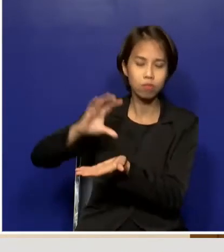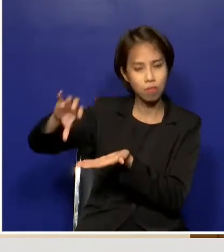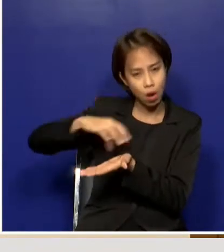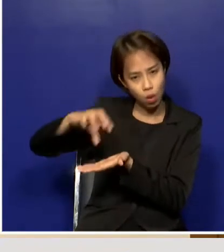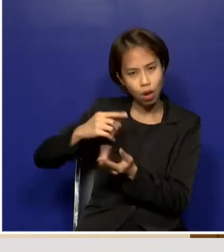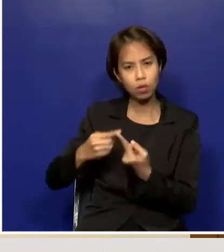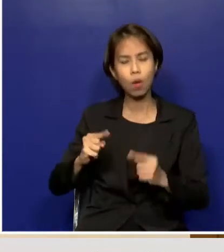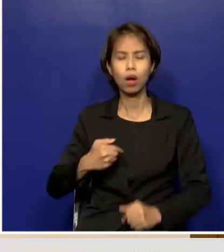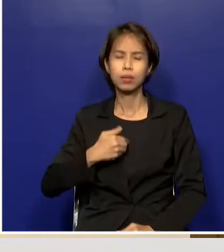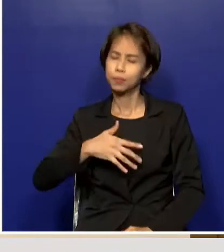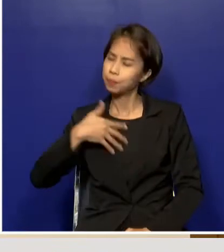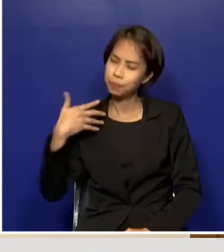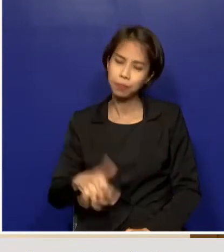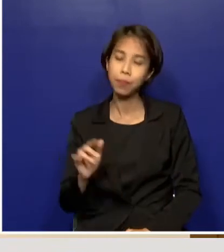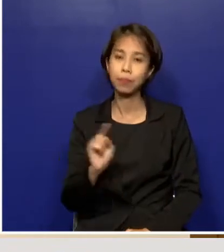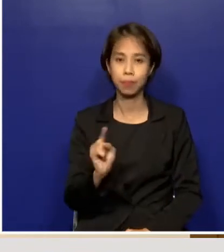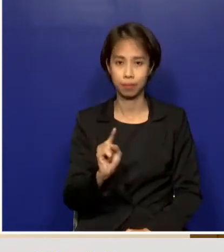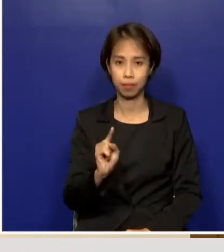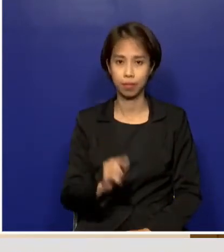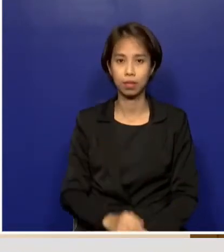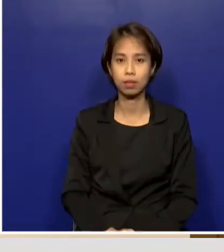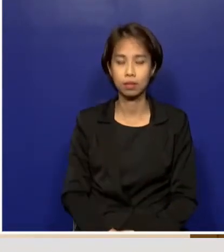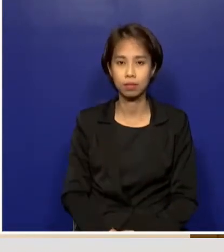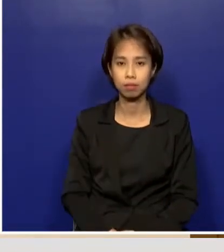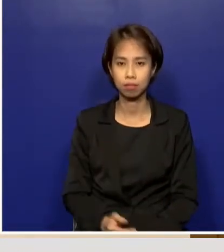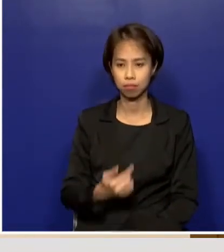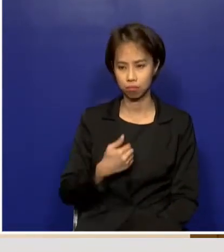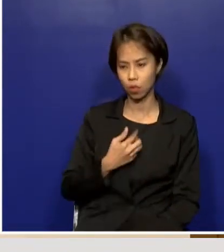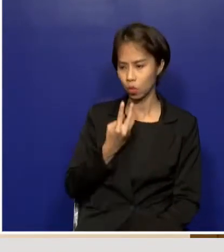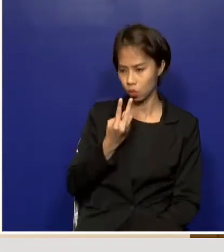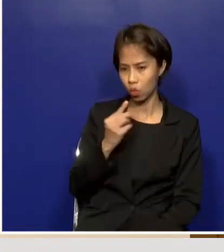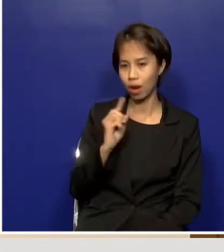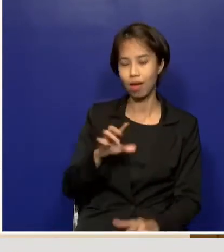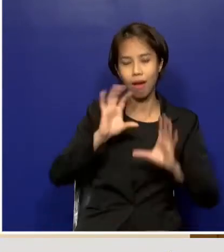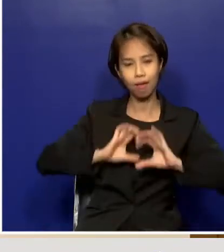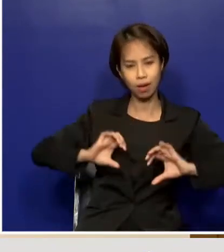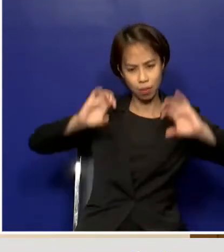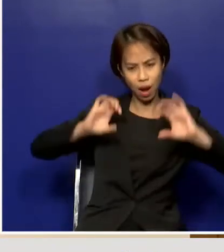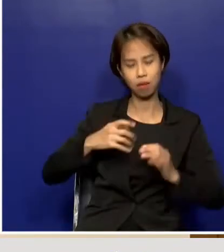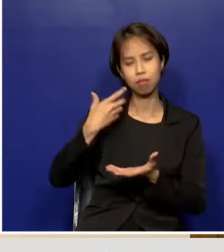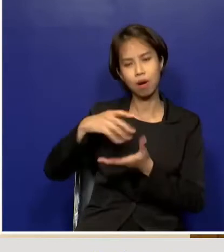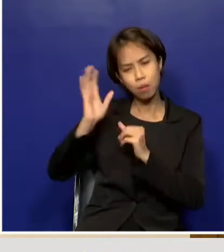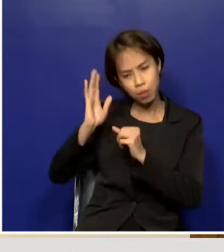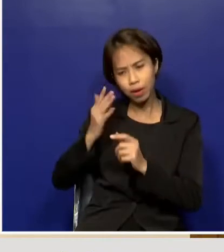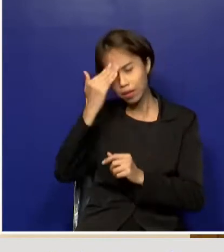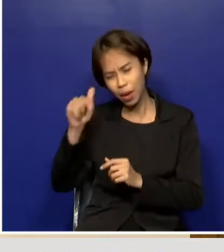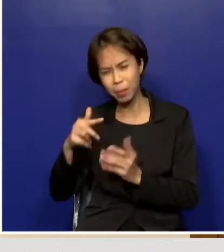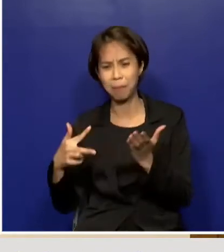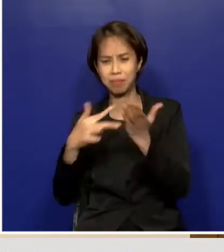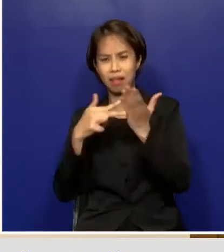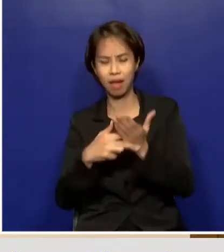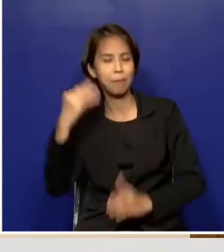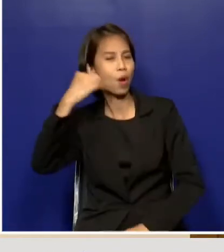ไมะ บาย ใจ ตร ที่ ว่าเวลา ผม ทง เกต เว ฝาย รศบาต จะ ท แ อะไร เ จะมี การ คัด จ บา อย มอย ครั้ง